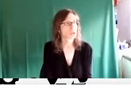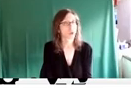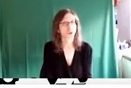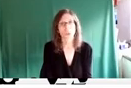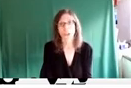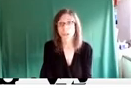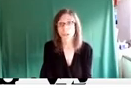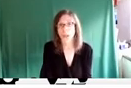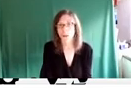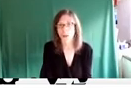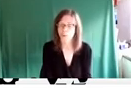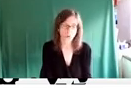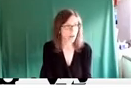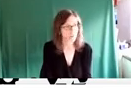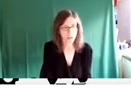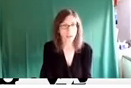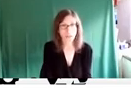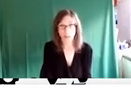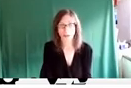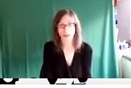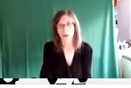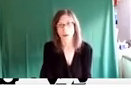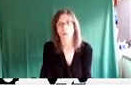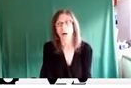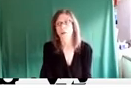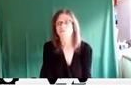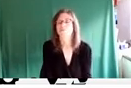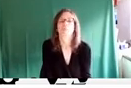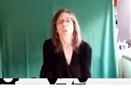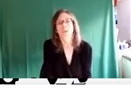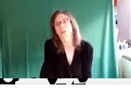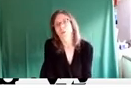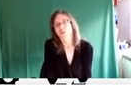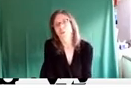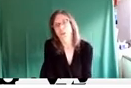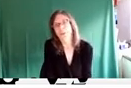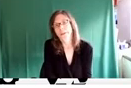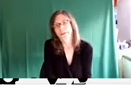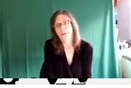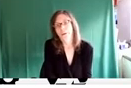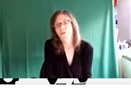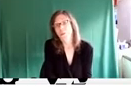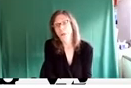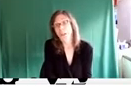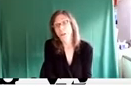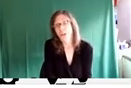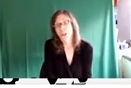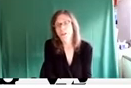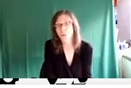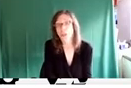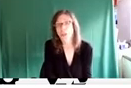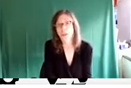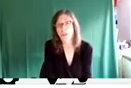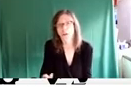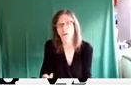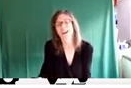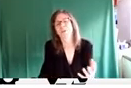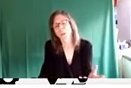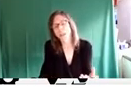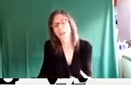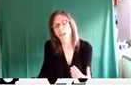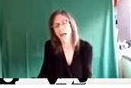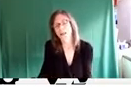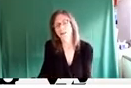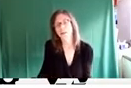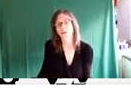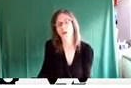de l'économétrie, tout le monde travaille avec Stata, ben peut-être que c'est une bonne idée de rendre votre base de données disponible en Stata,